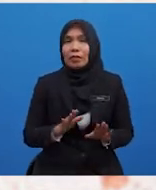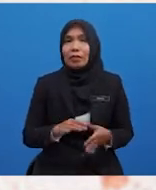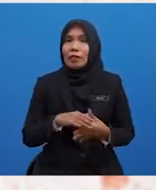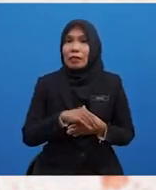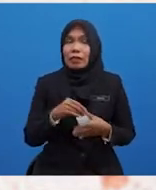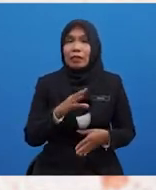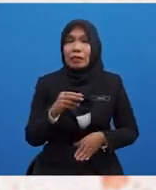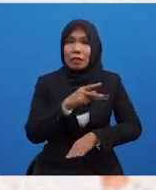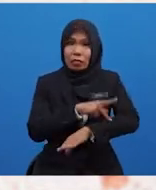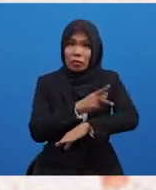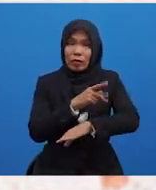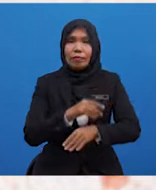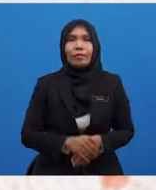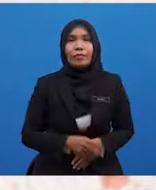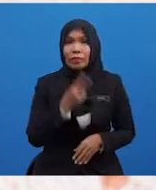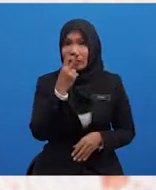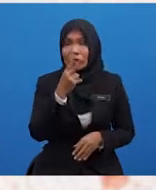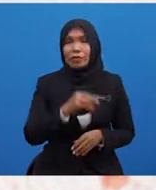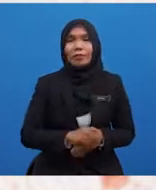Perhatikan gambar rajah berikut.